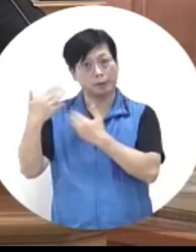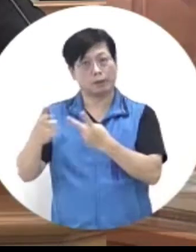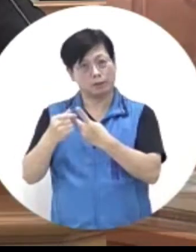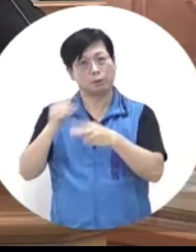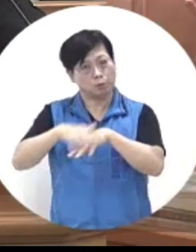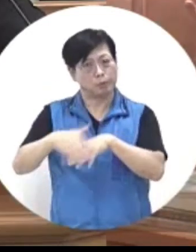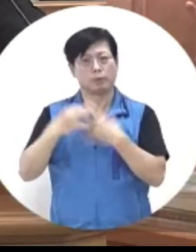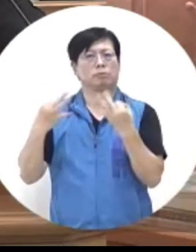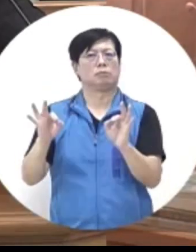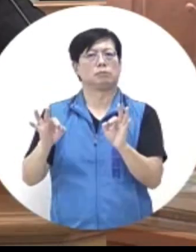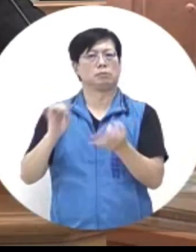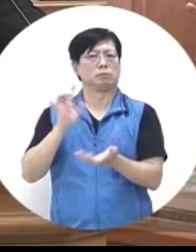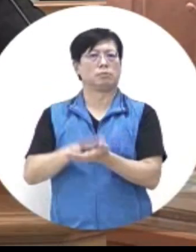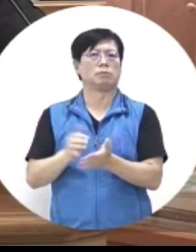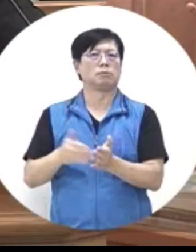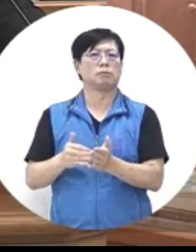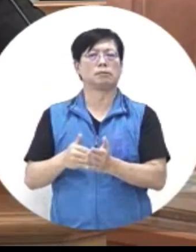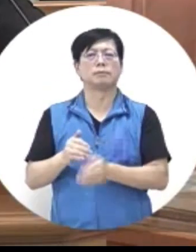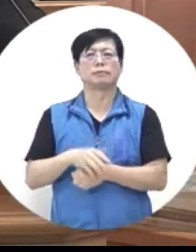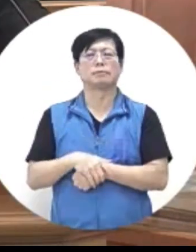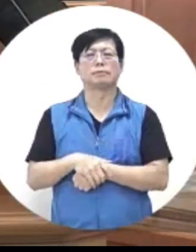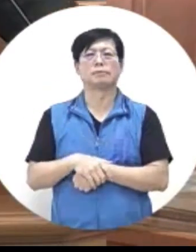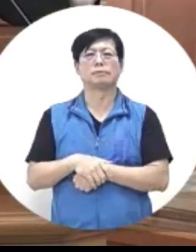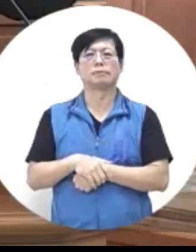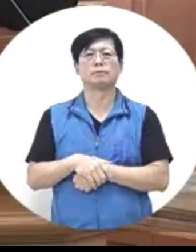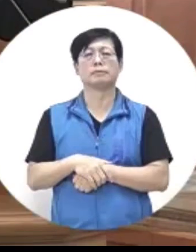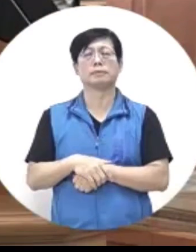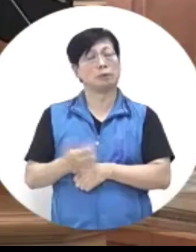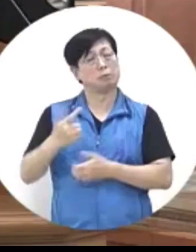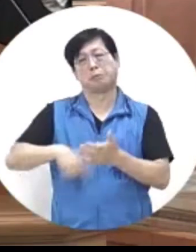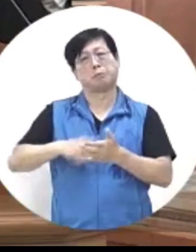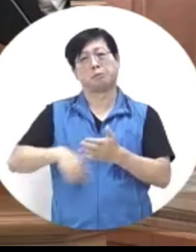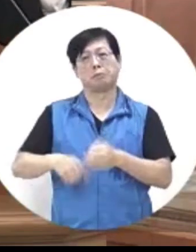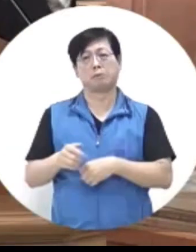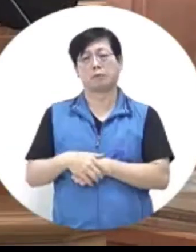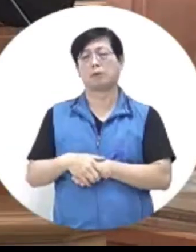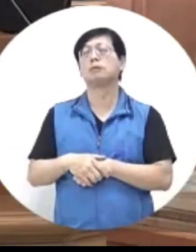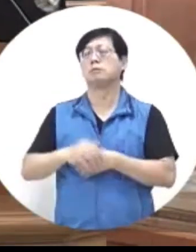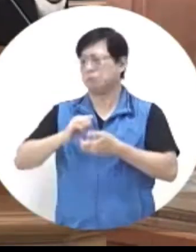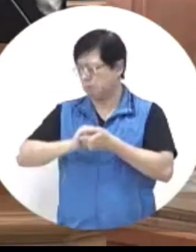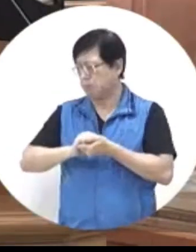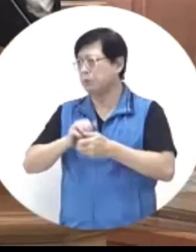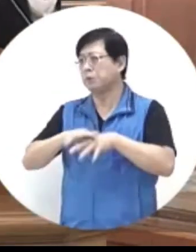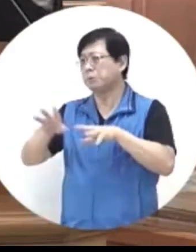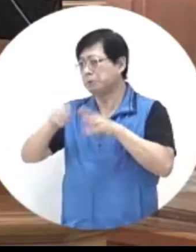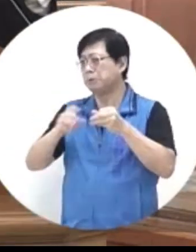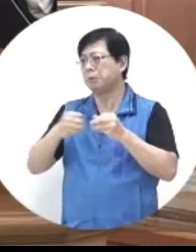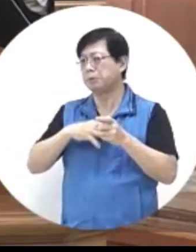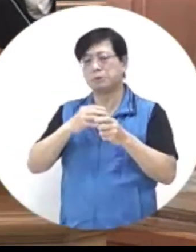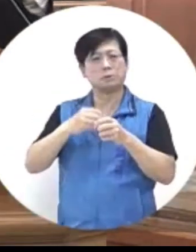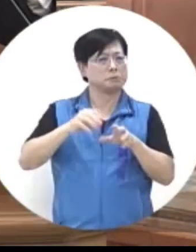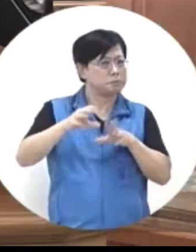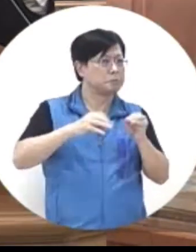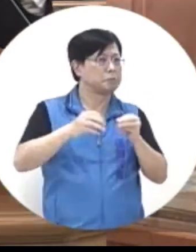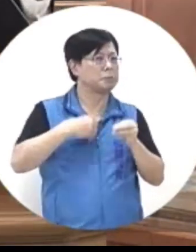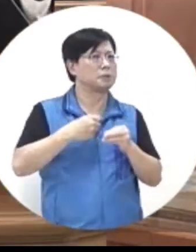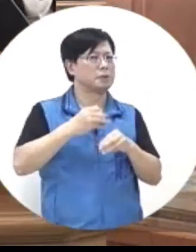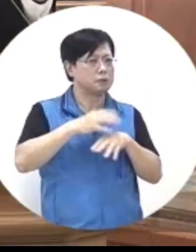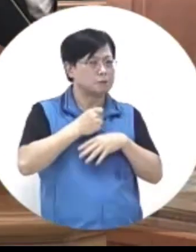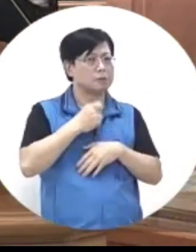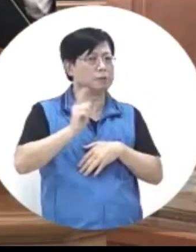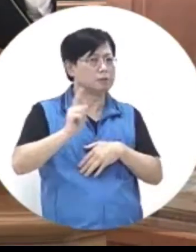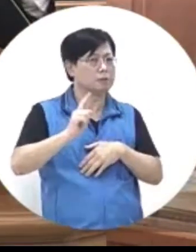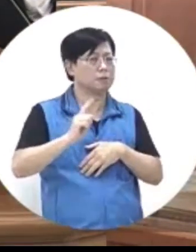给？这个很简单的， 当然 很简单。 会把相关的资讯，他们家属所提出来的要求的相关资